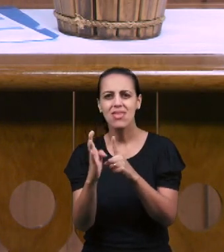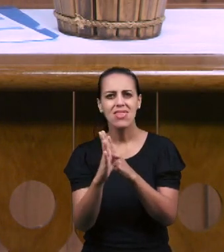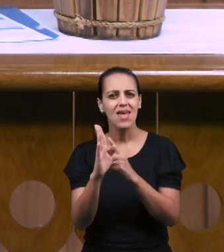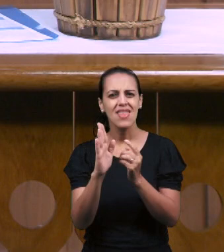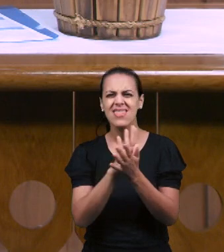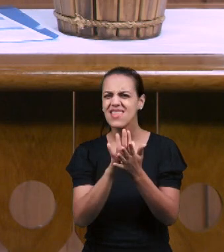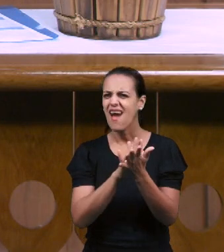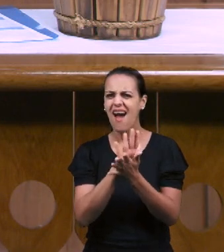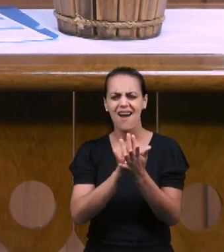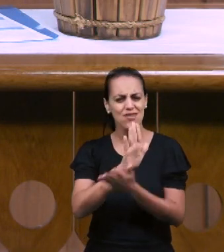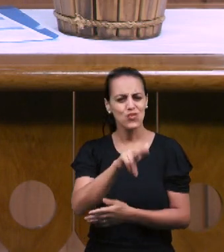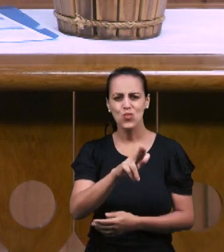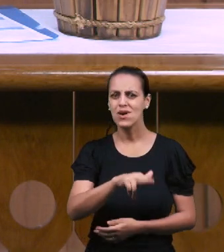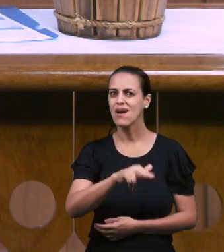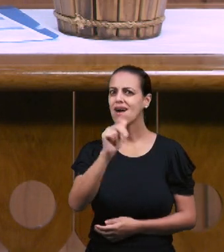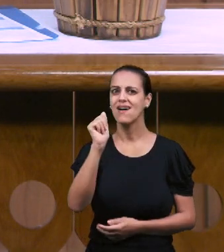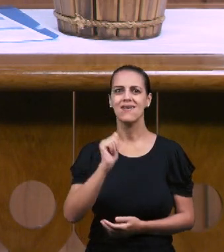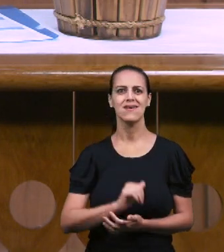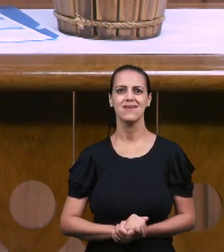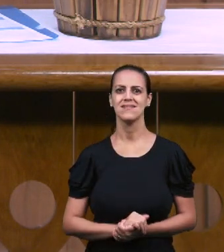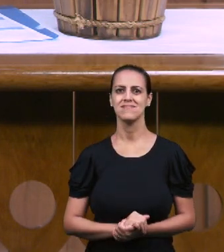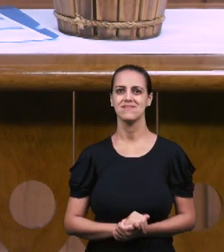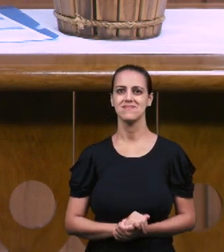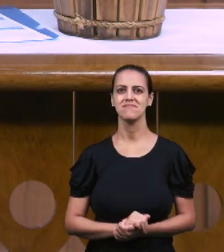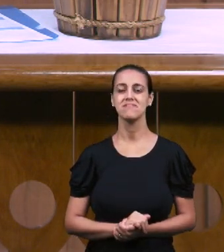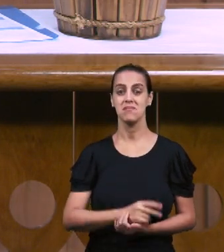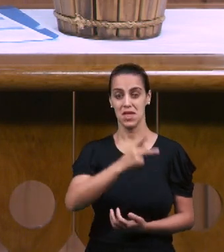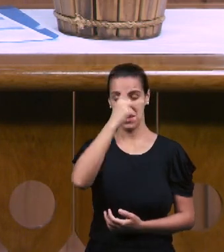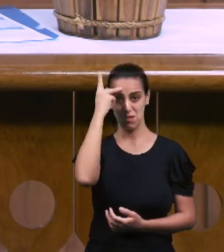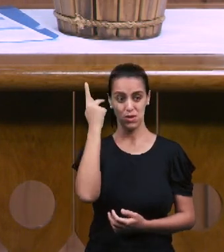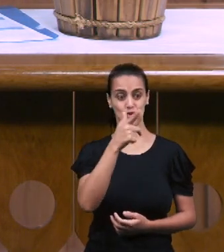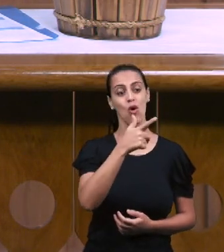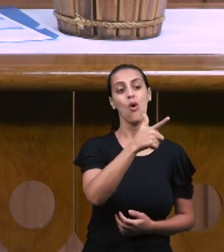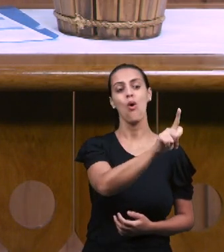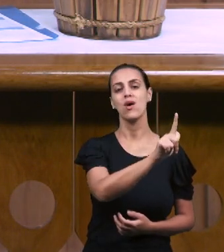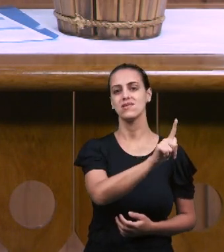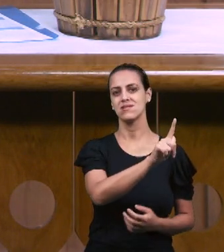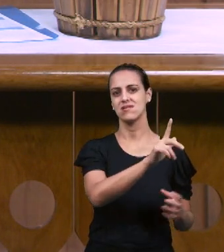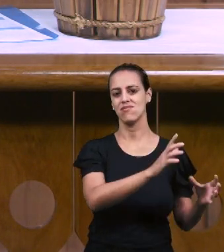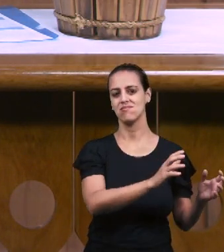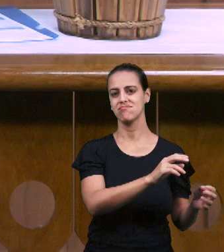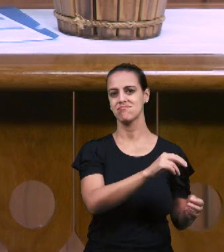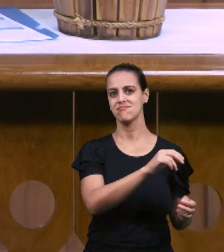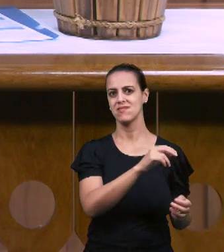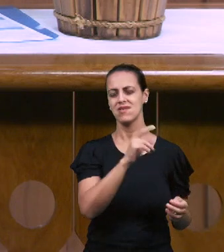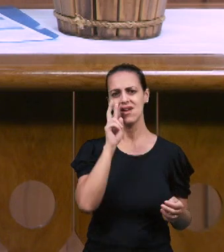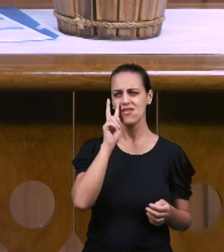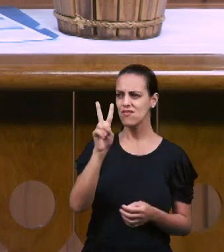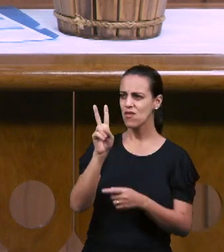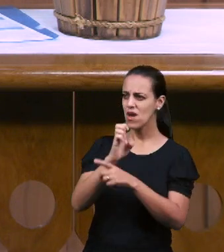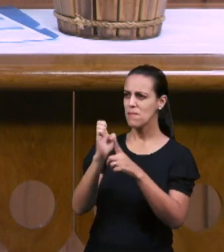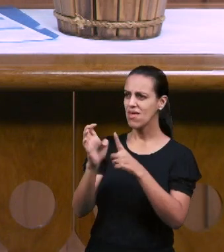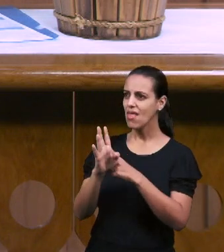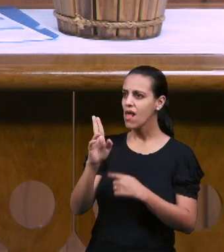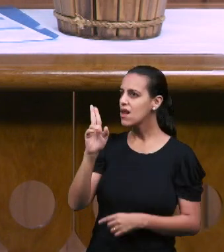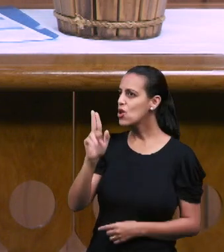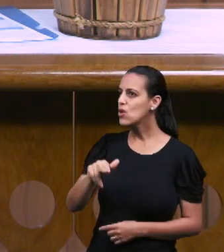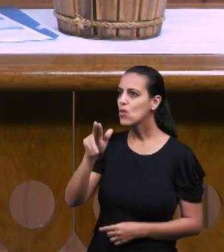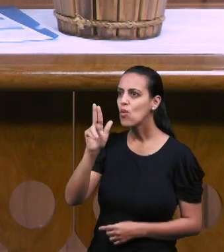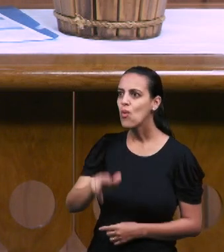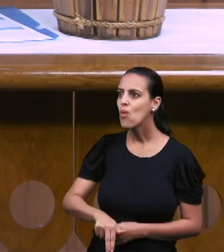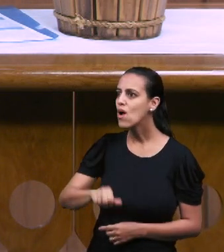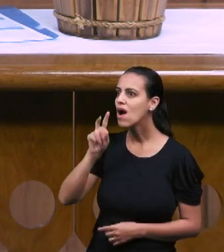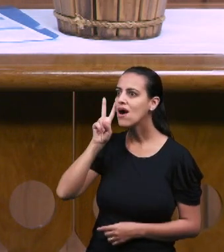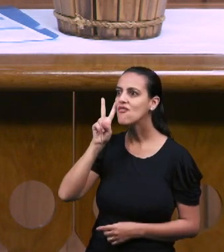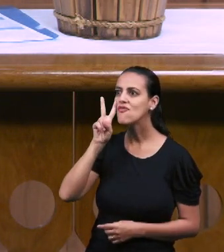citoyen ici, il est venu dans notre groupe. Il est en train de dire, j'ai jamais vu quelque chose qui ressemble à l'école